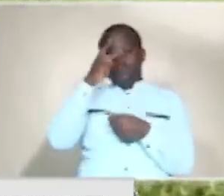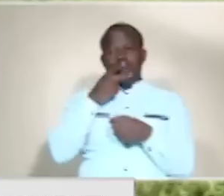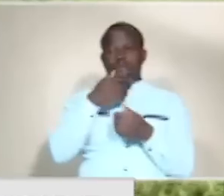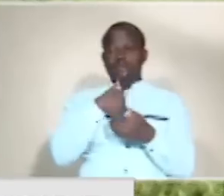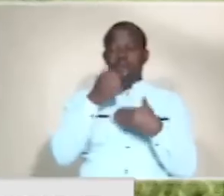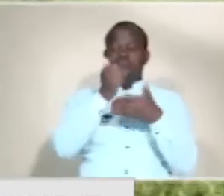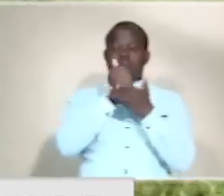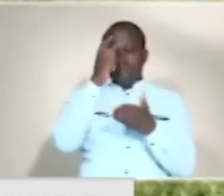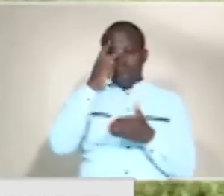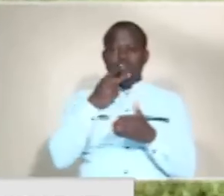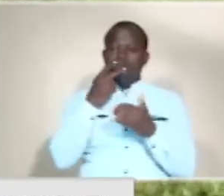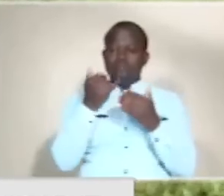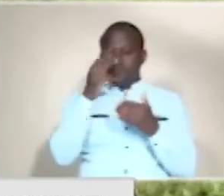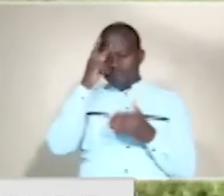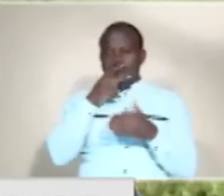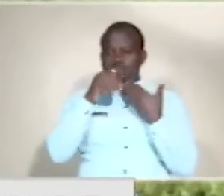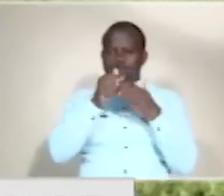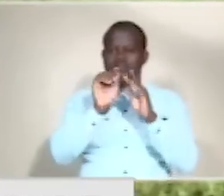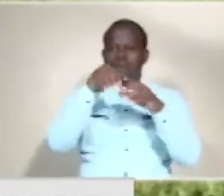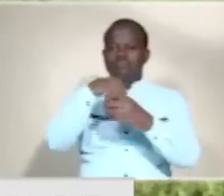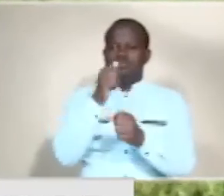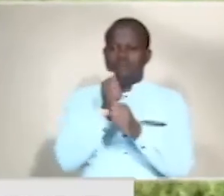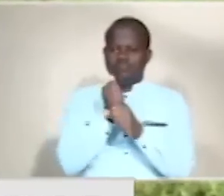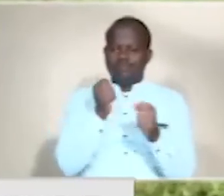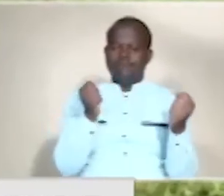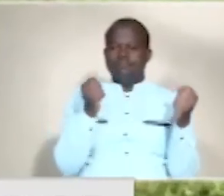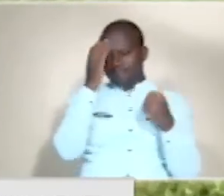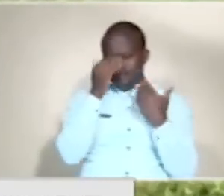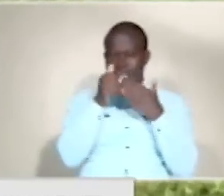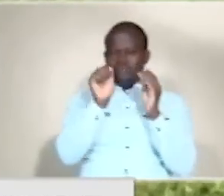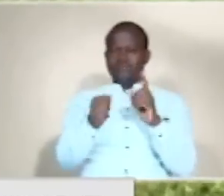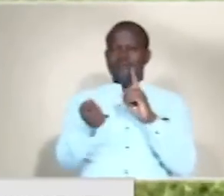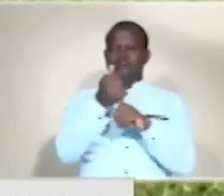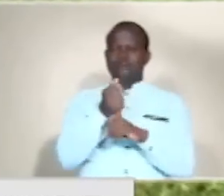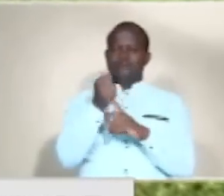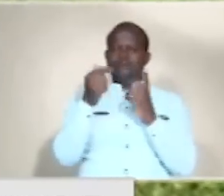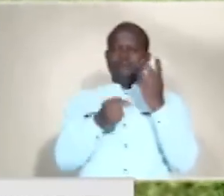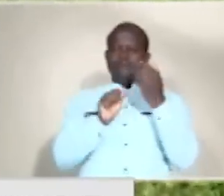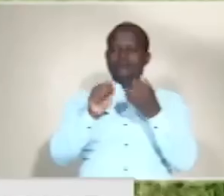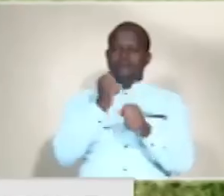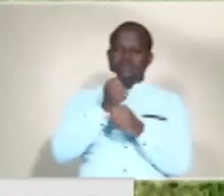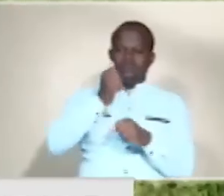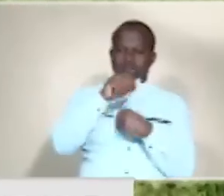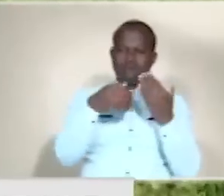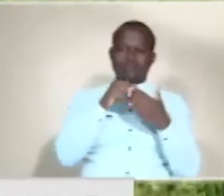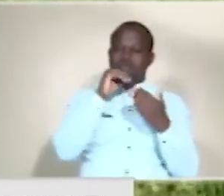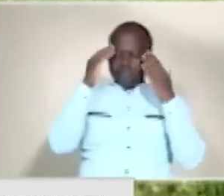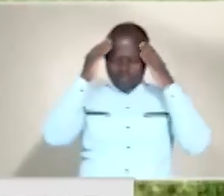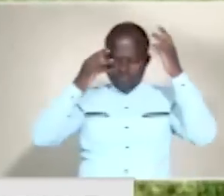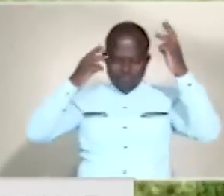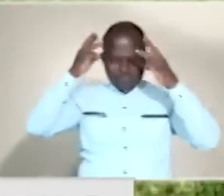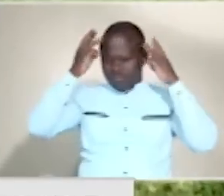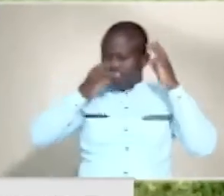byafashije ababyeyi ubu mubyasigaye abasha no kujya mu murima kugira ngo agire ibyo abasha kwikorera adafite